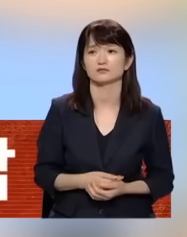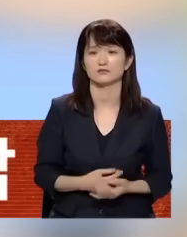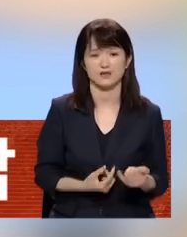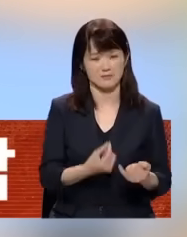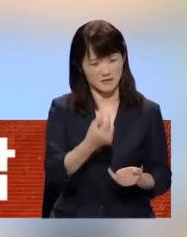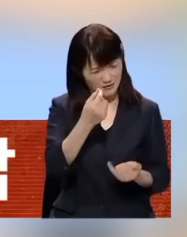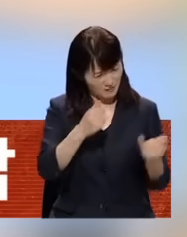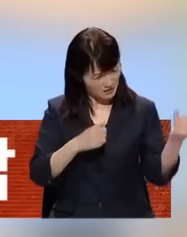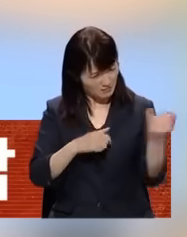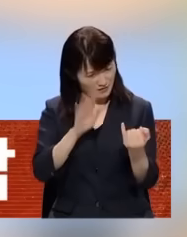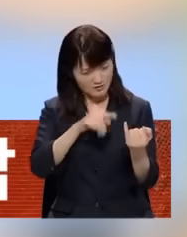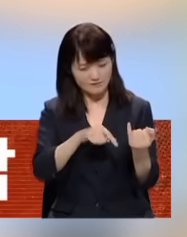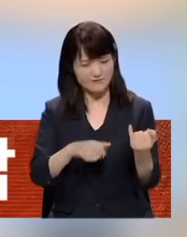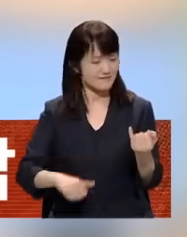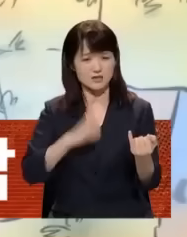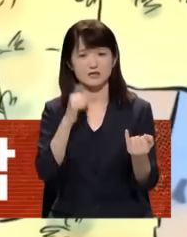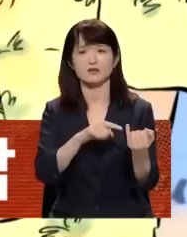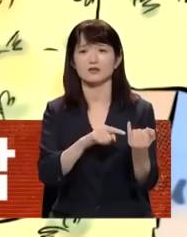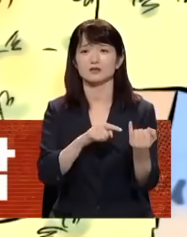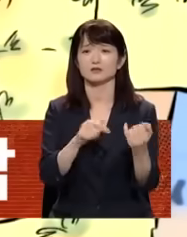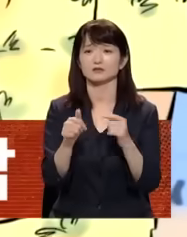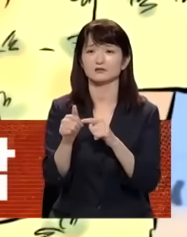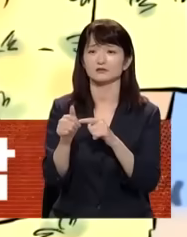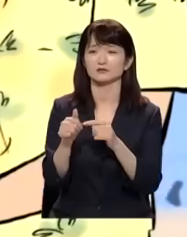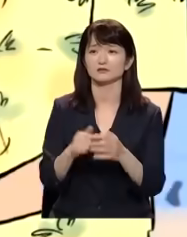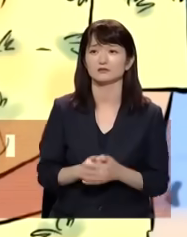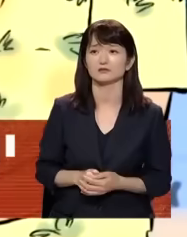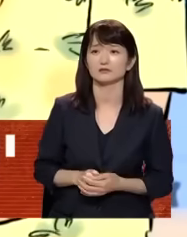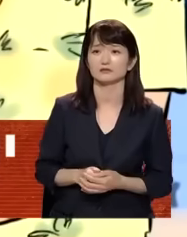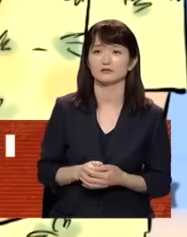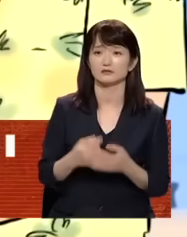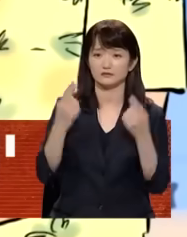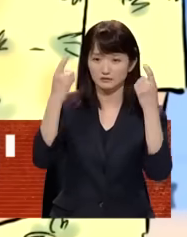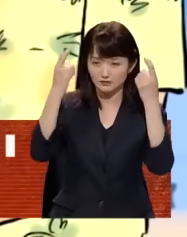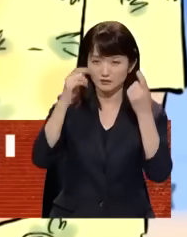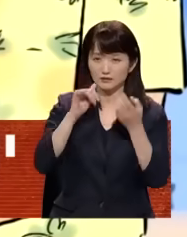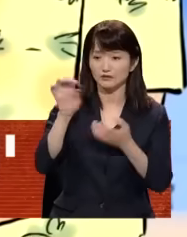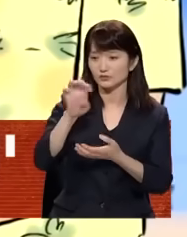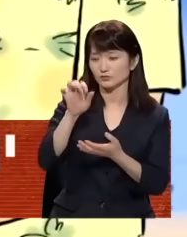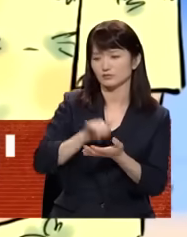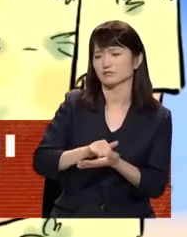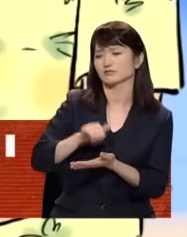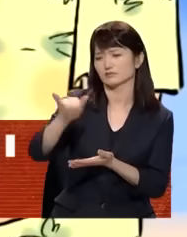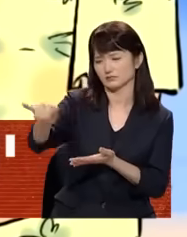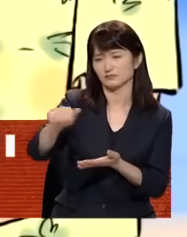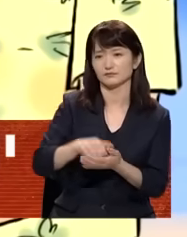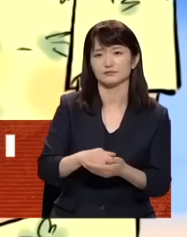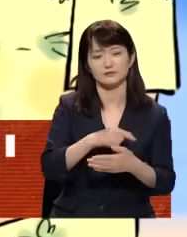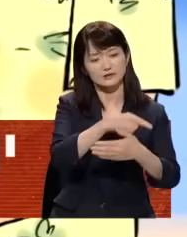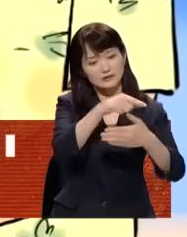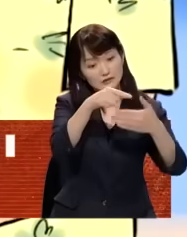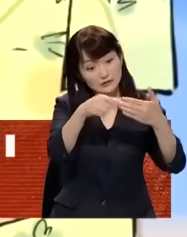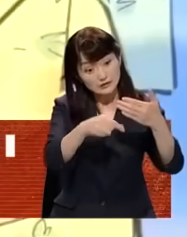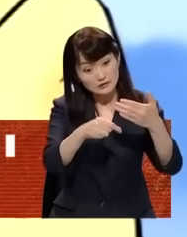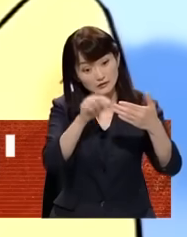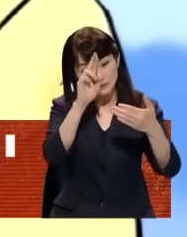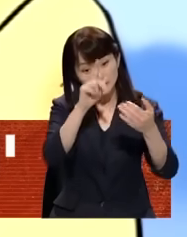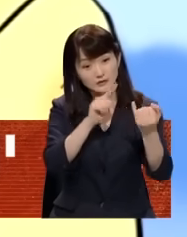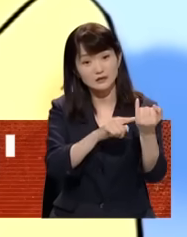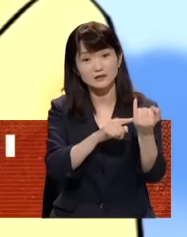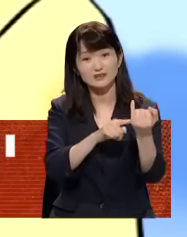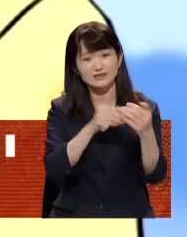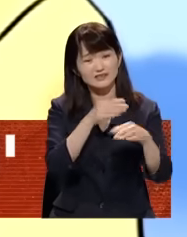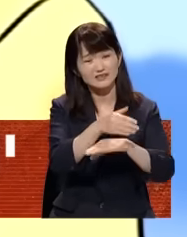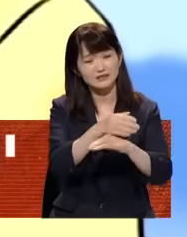빨리 오지 않아서이 부분 때문에 화가 났던 것 같아요 신혼여행을 유럽에 갔었는데 일정들이 있는데 일정에 박씨가 조금 늦었던